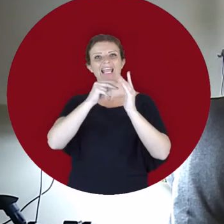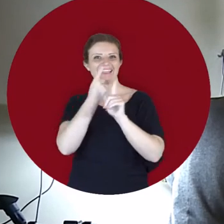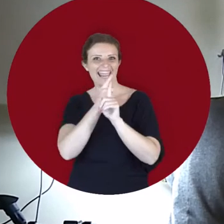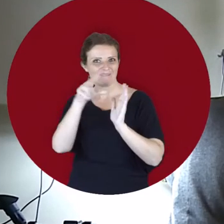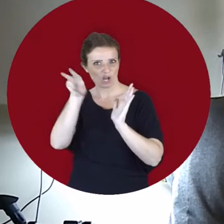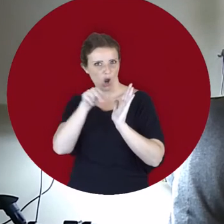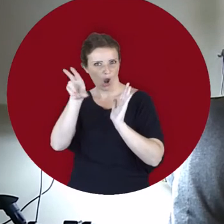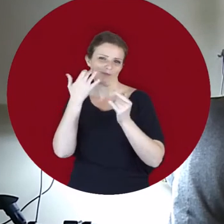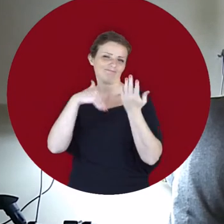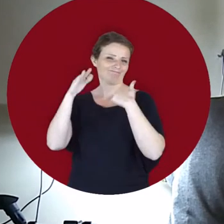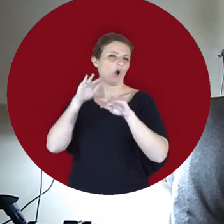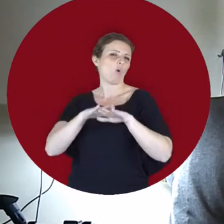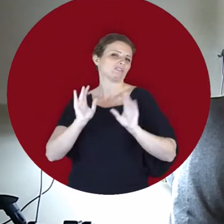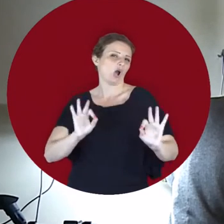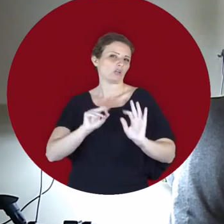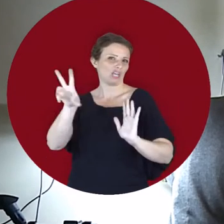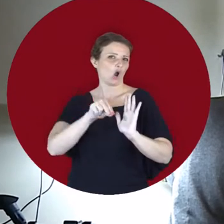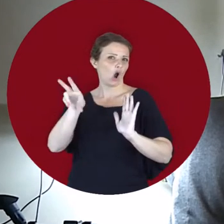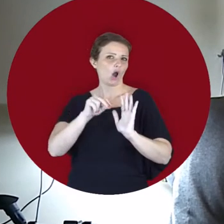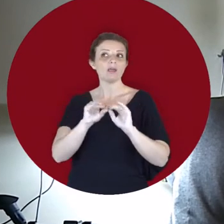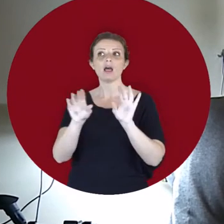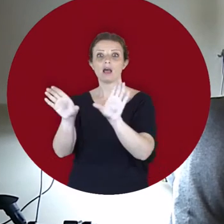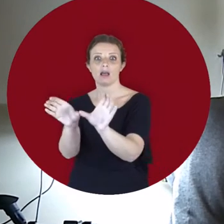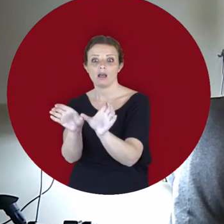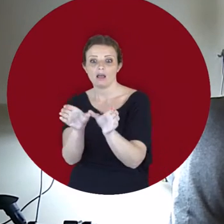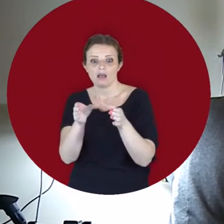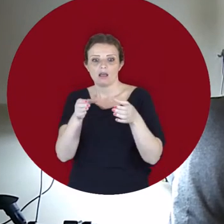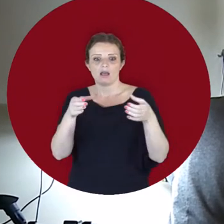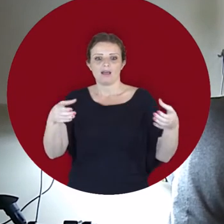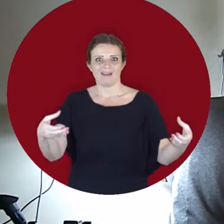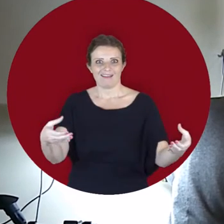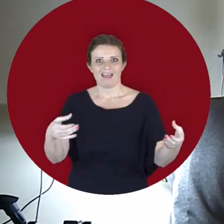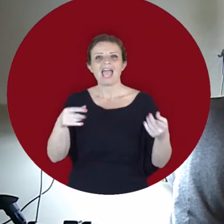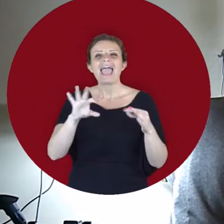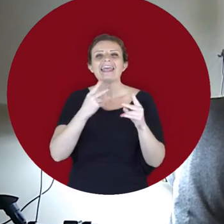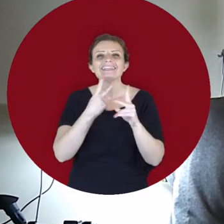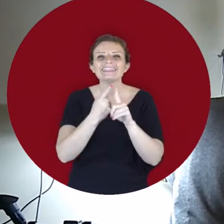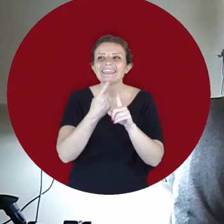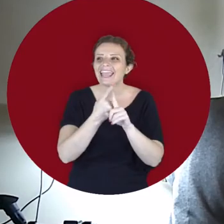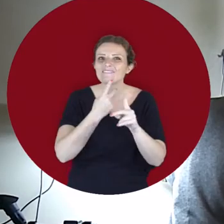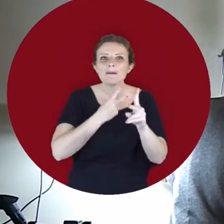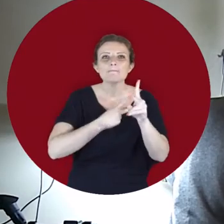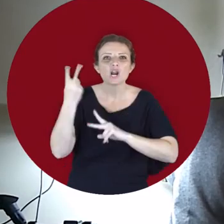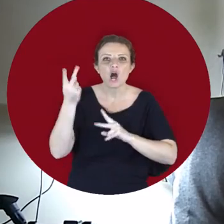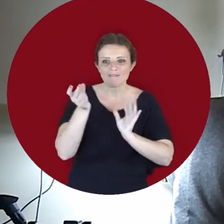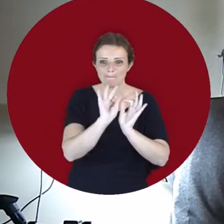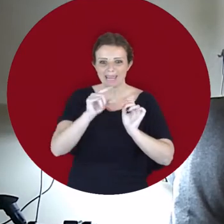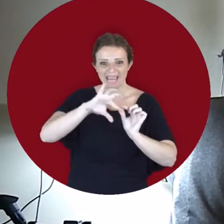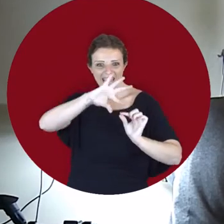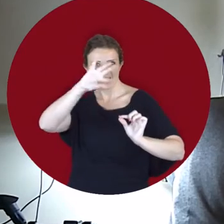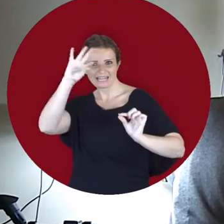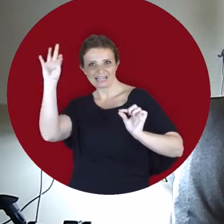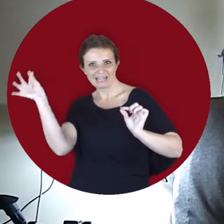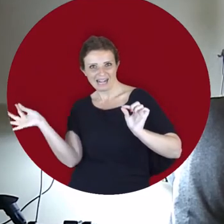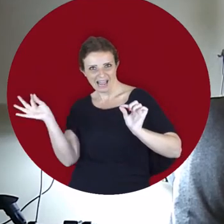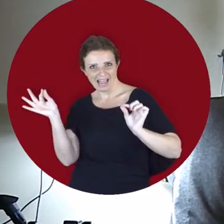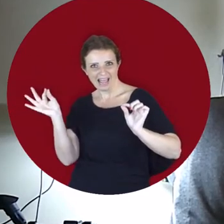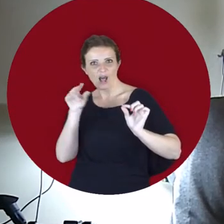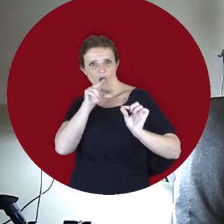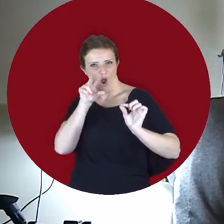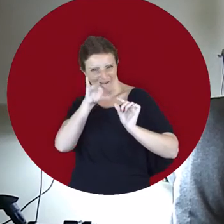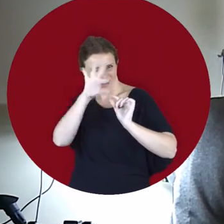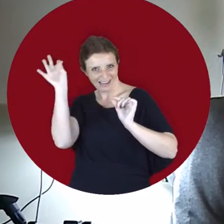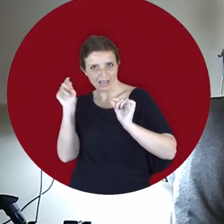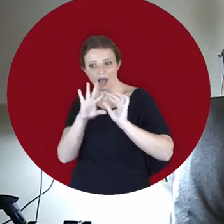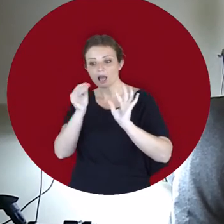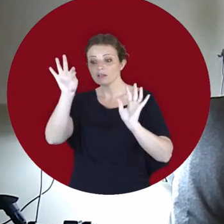perché allora si ricopiavano, lo prende e, facendo probabilmente la prova della penna d'oca dopo aver fatto la punta, la